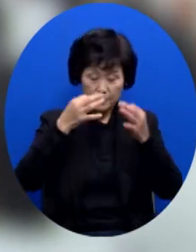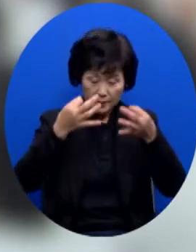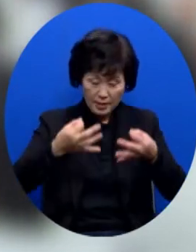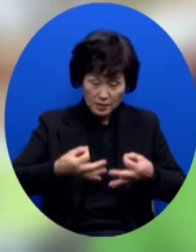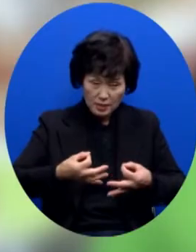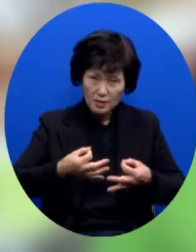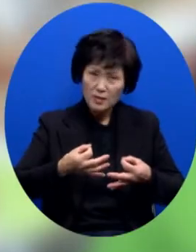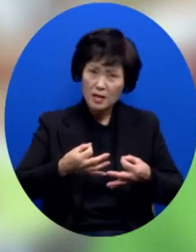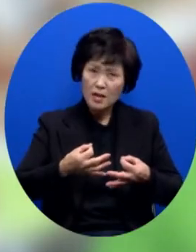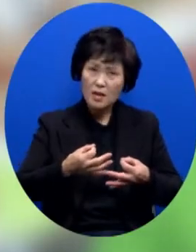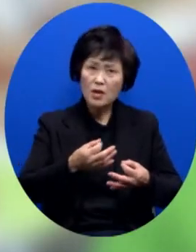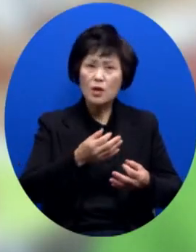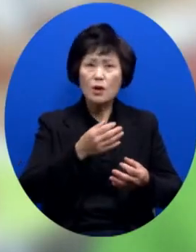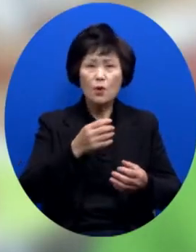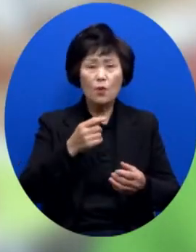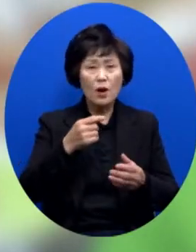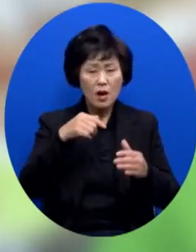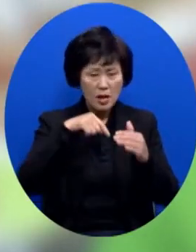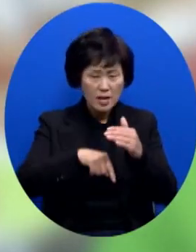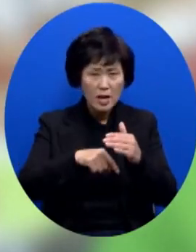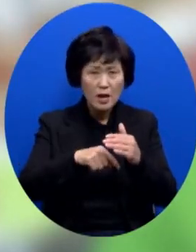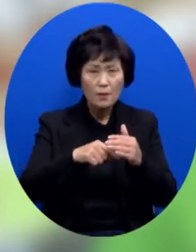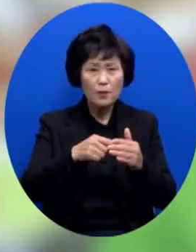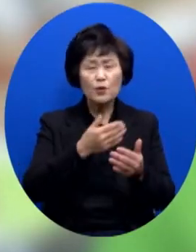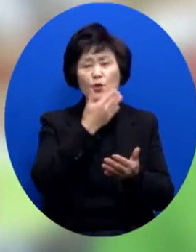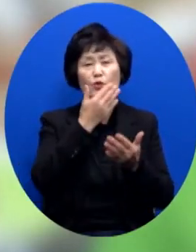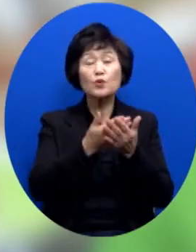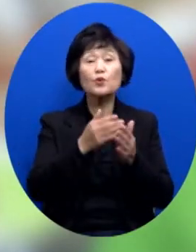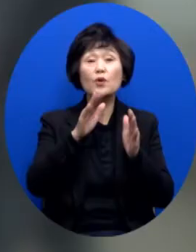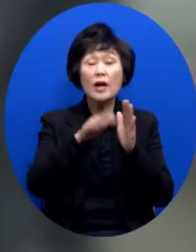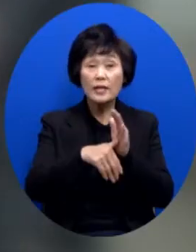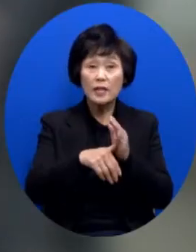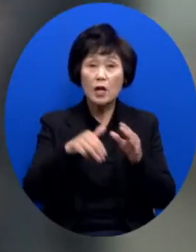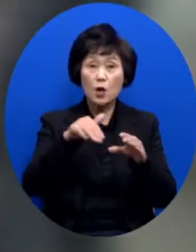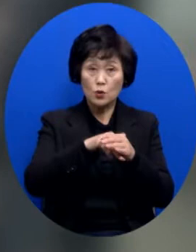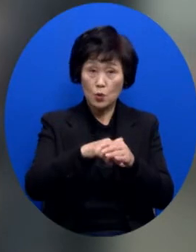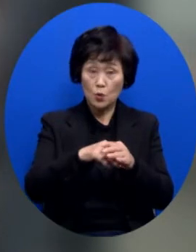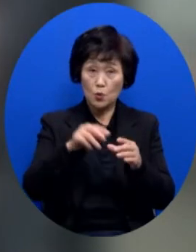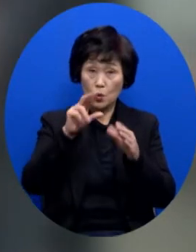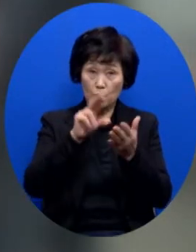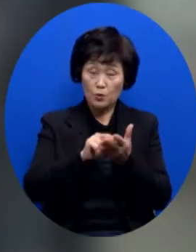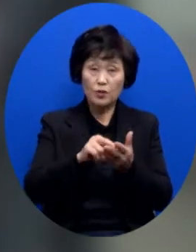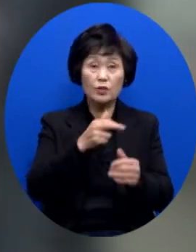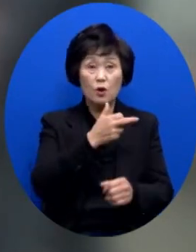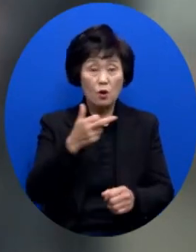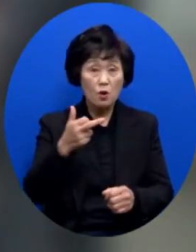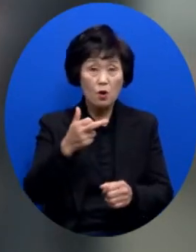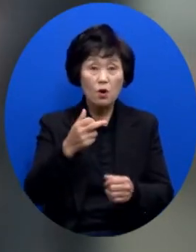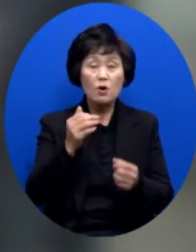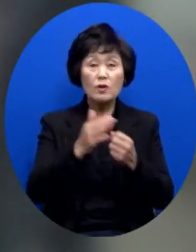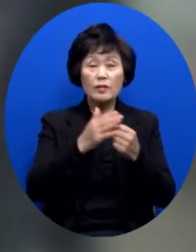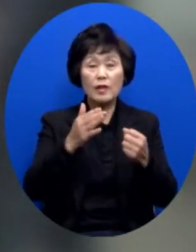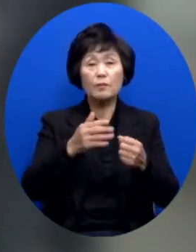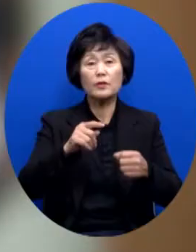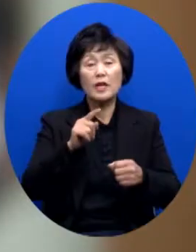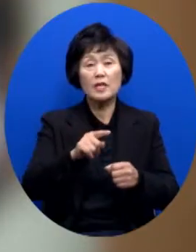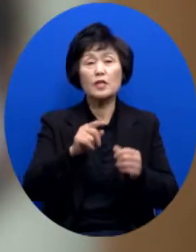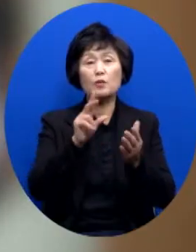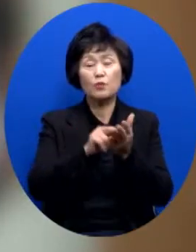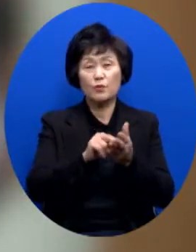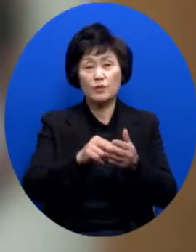중요해지는 시대의 종교 교육의 중요성이 커지는 만큼 그게 변화가 필요하다는 겁니다